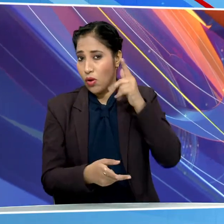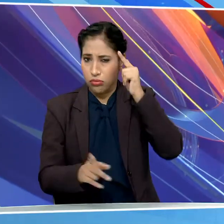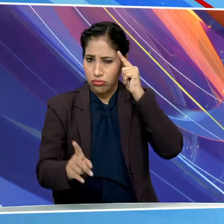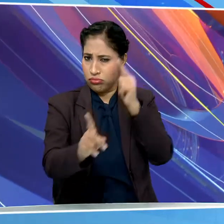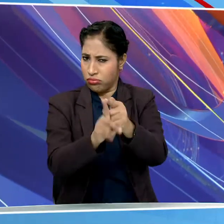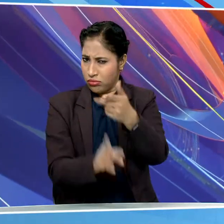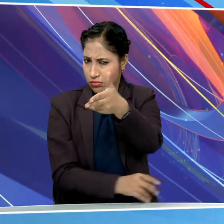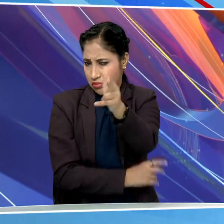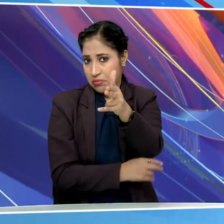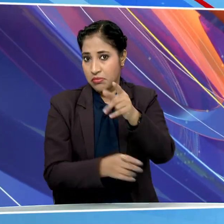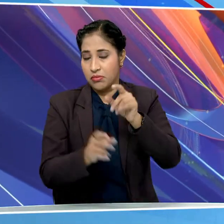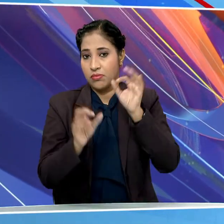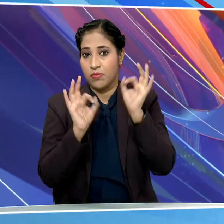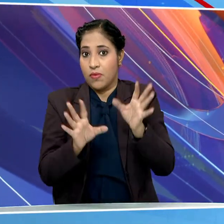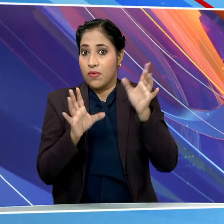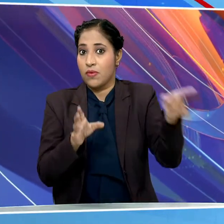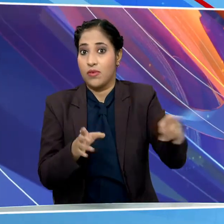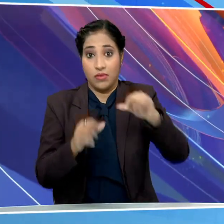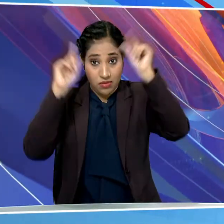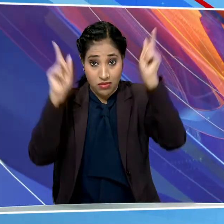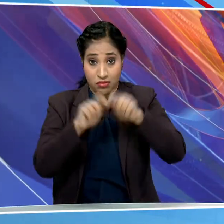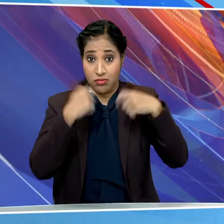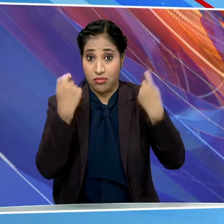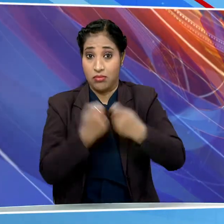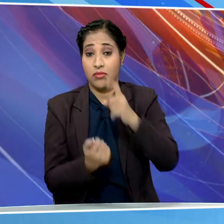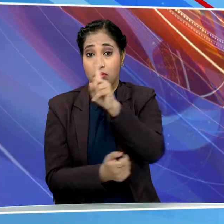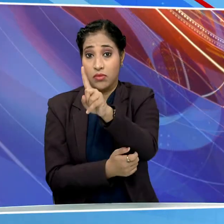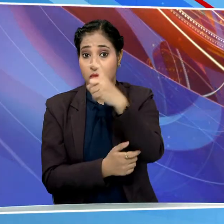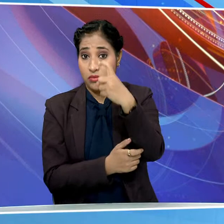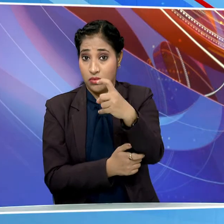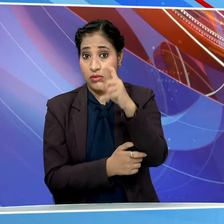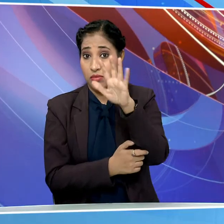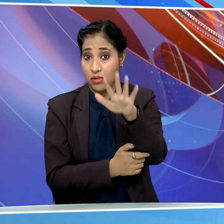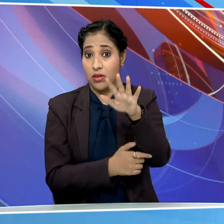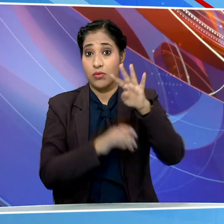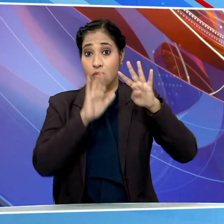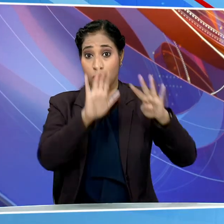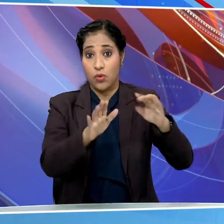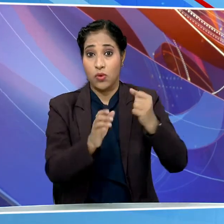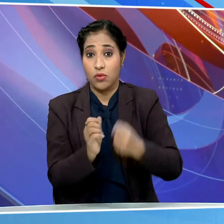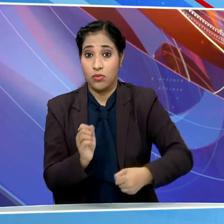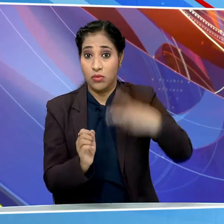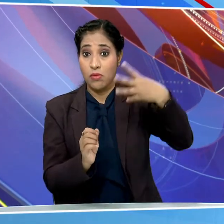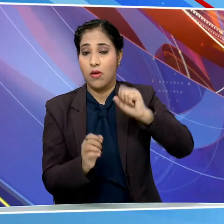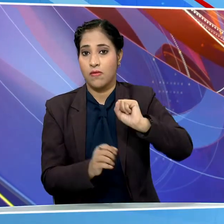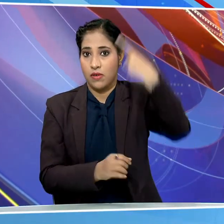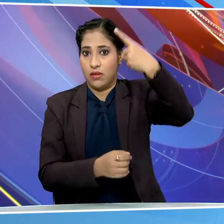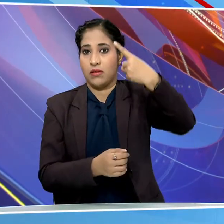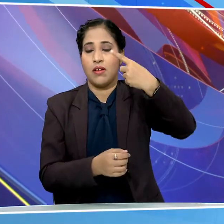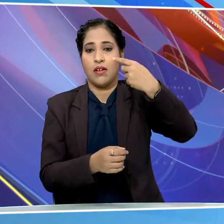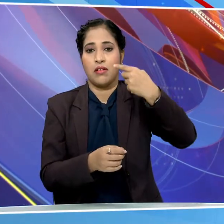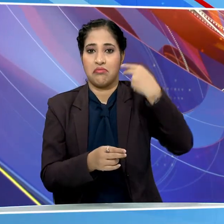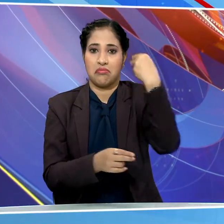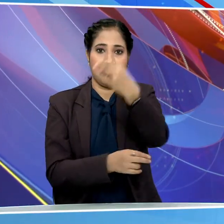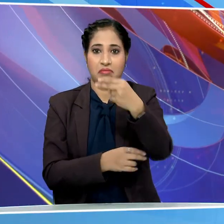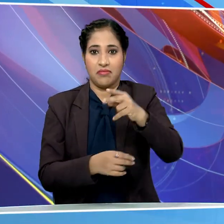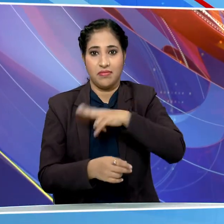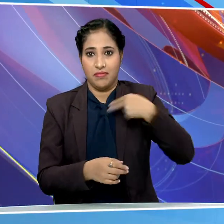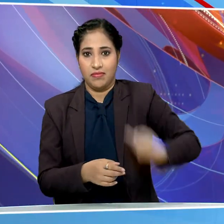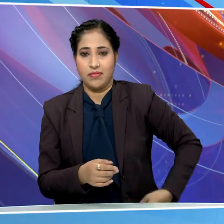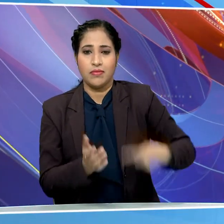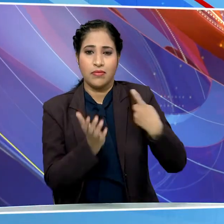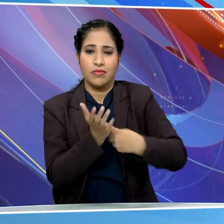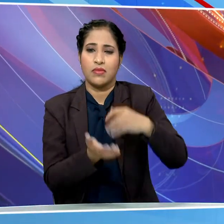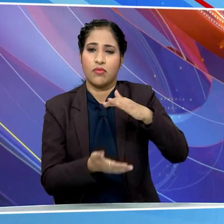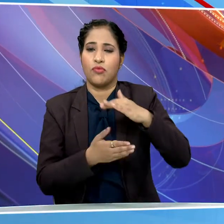साधा. भारतीय टीम ने कुल 1759 अंक हासिल करके पहला स्थान प्राप्त किया. चीन को रजत पदक मिला.